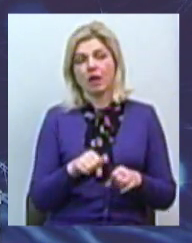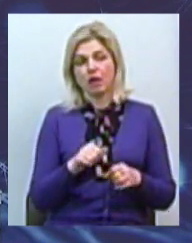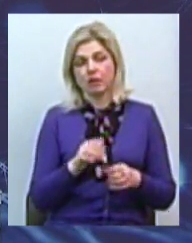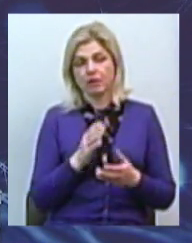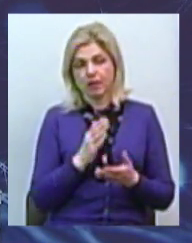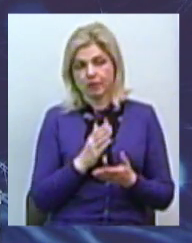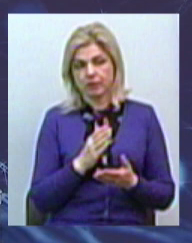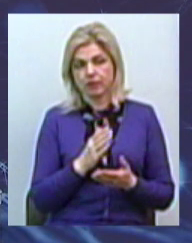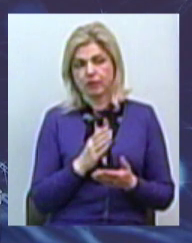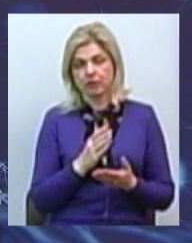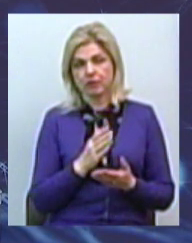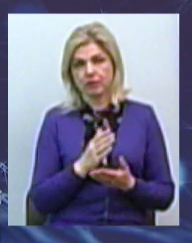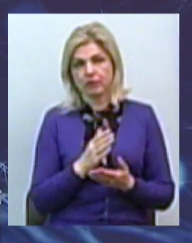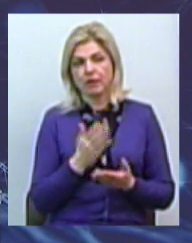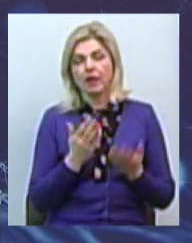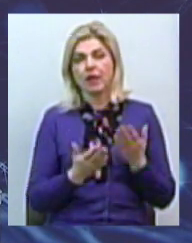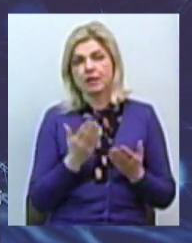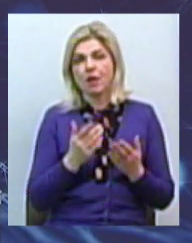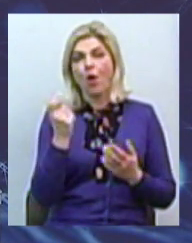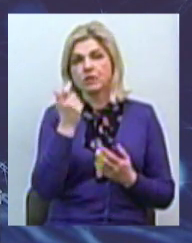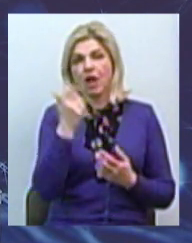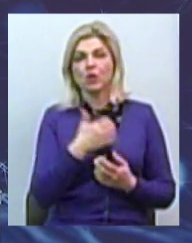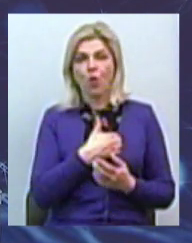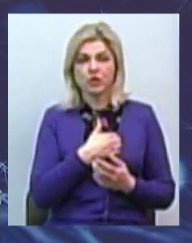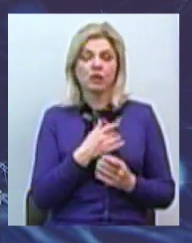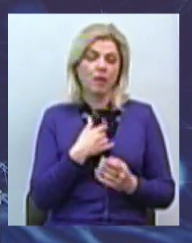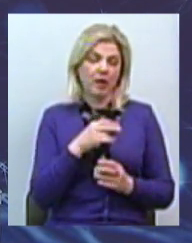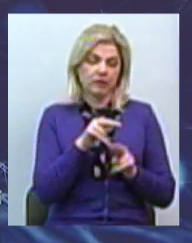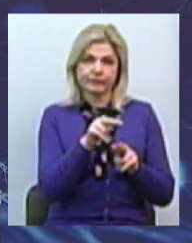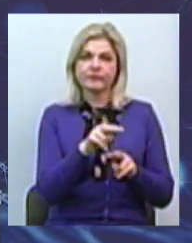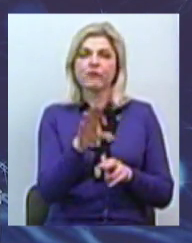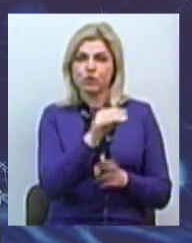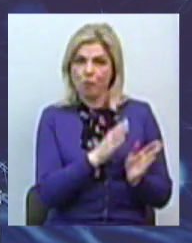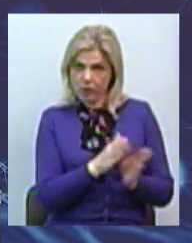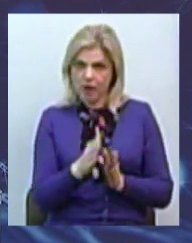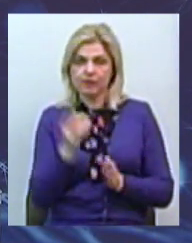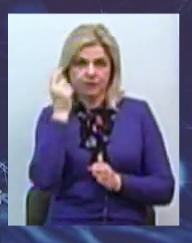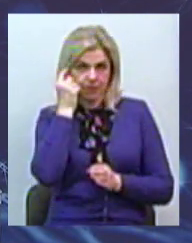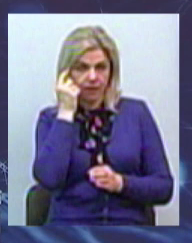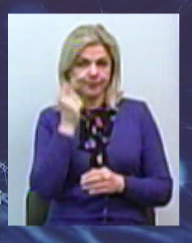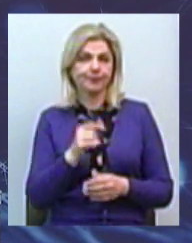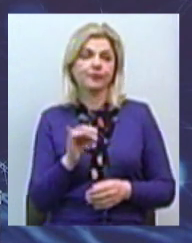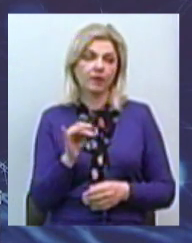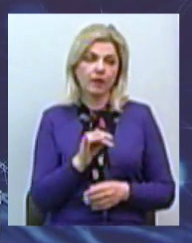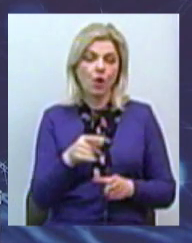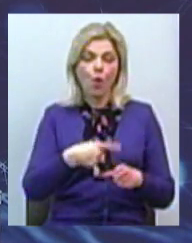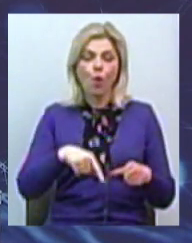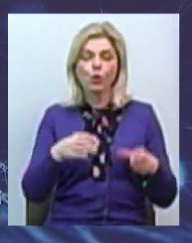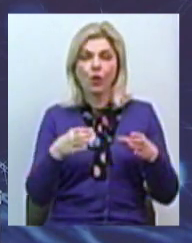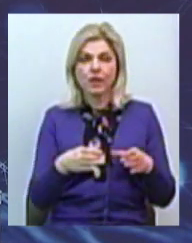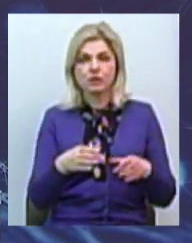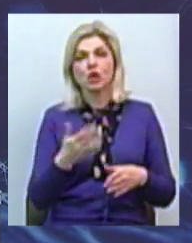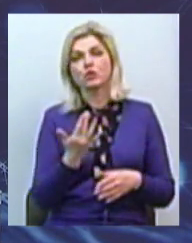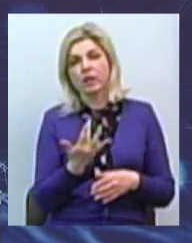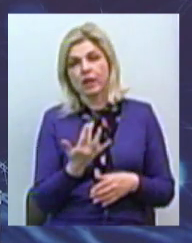якщо балансоутримувач хоче це робити. І ми можемо якісь статистичні дані збирати, тобто колодязів таких-то там